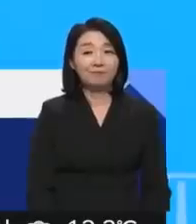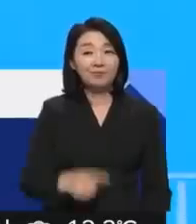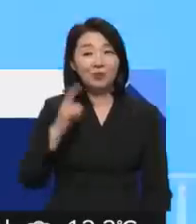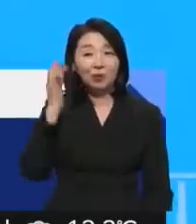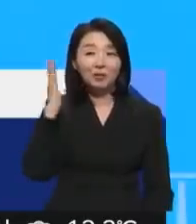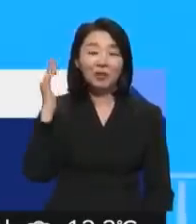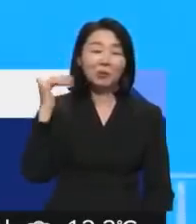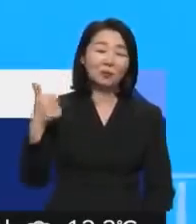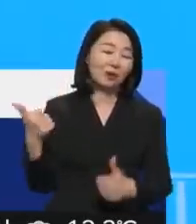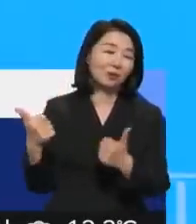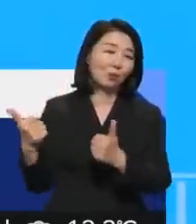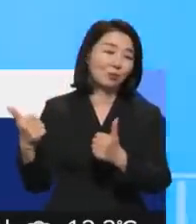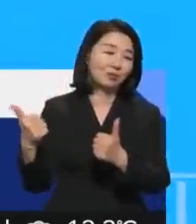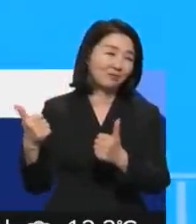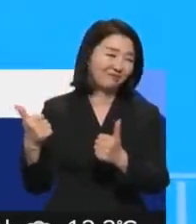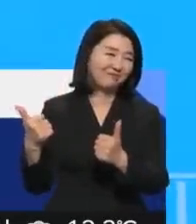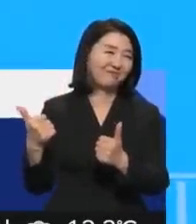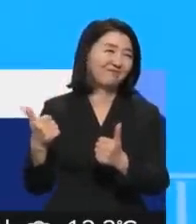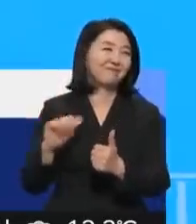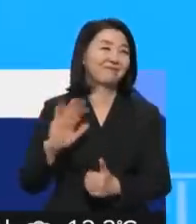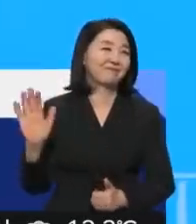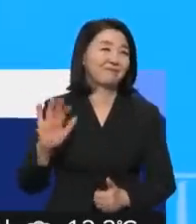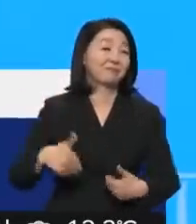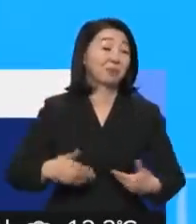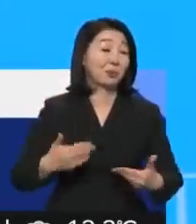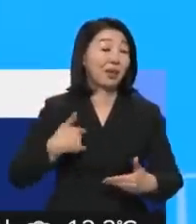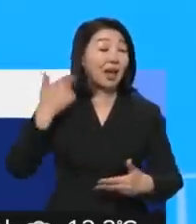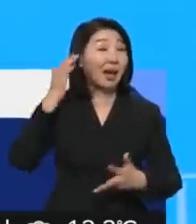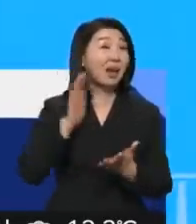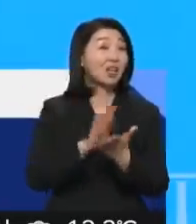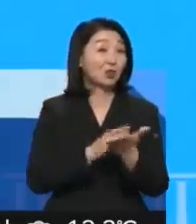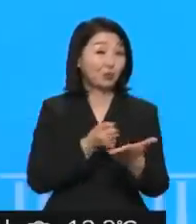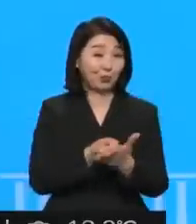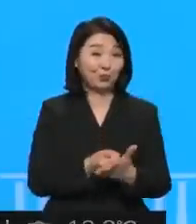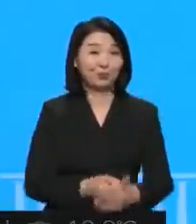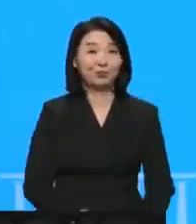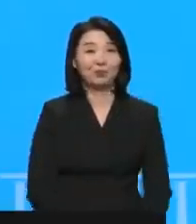대통령과 논의할 사항이 아니고요. 제가 스스로 결단을 내린 겁니다.